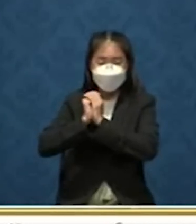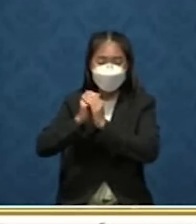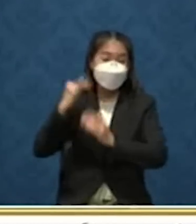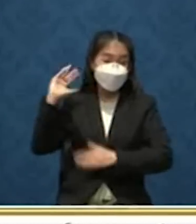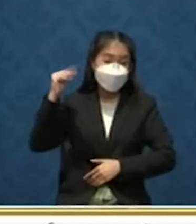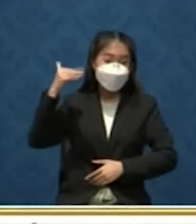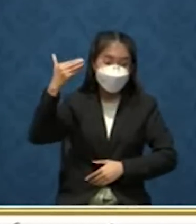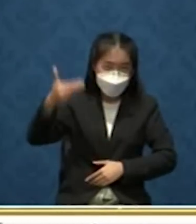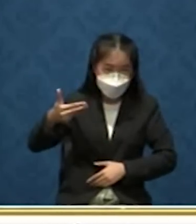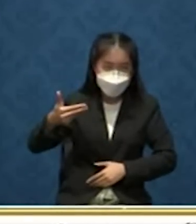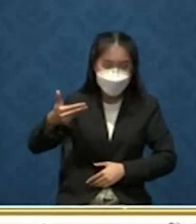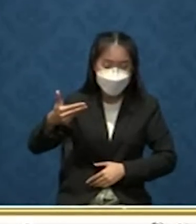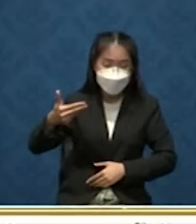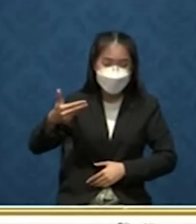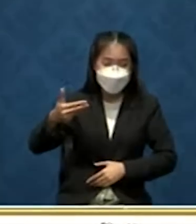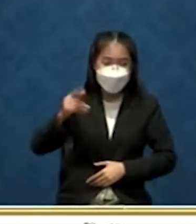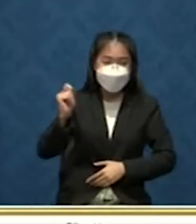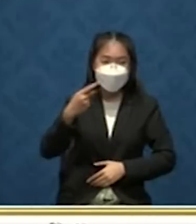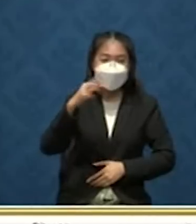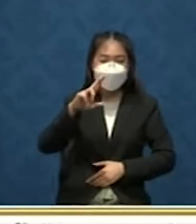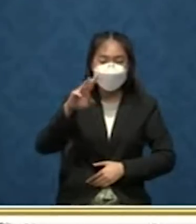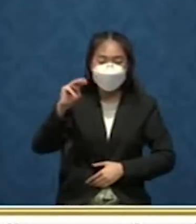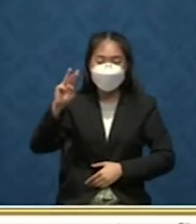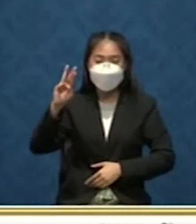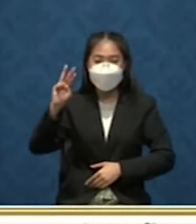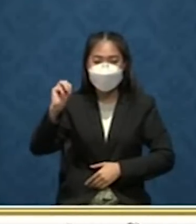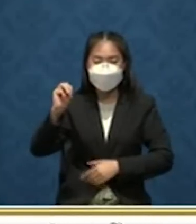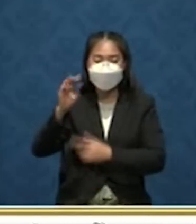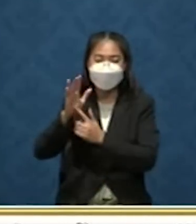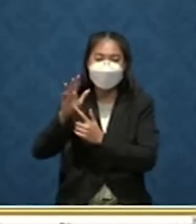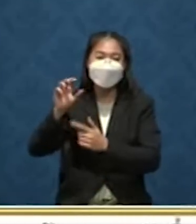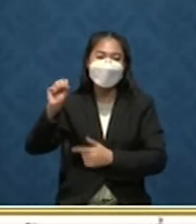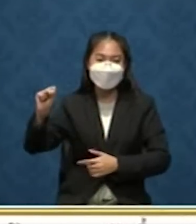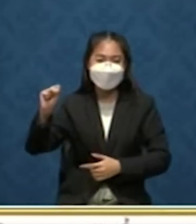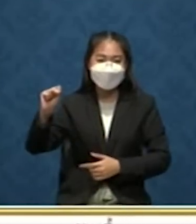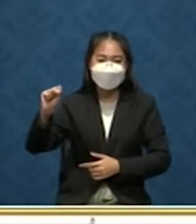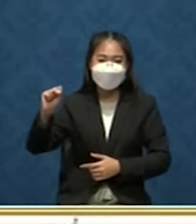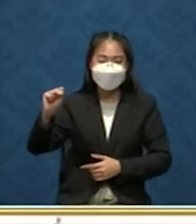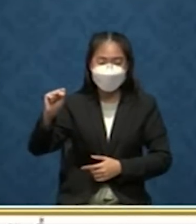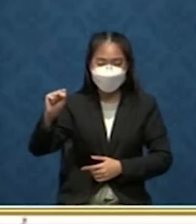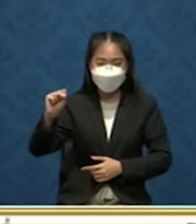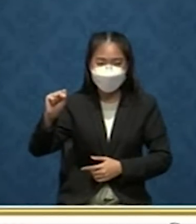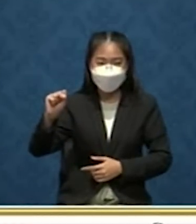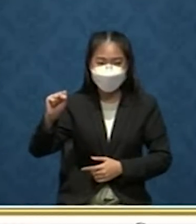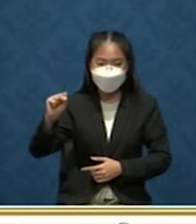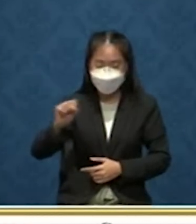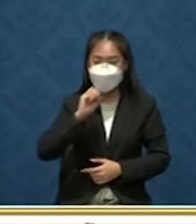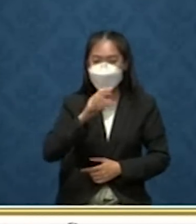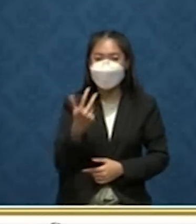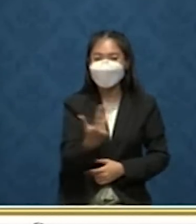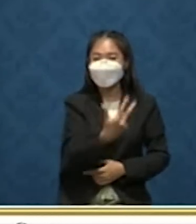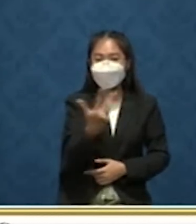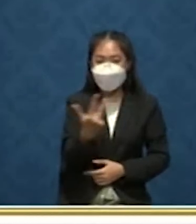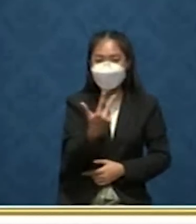ธรมนศที่กำลงเตรียมตัวลงรบสมัครเลือกตั้งในนำพักพลงประชายรับพูดง่ๆก็คือ 3 คนนี้